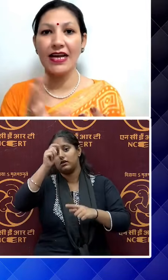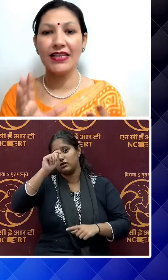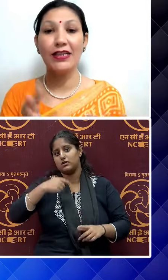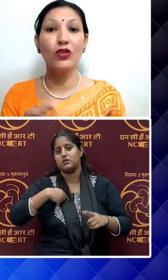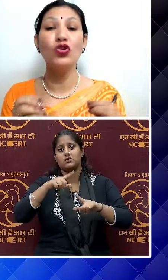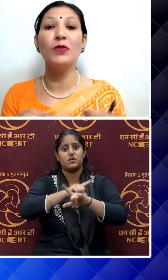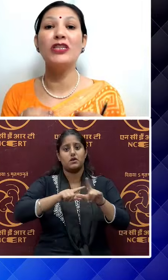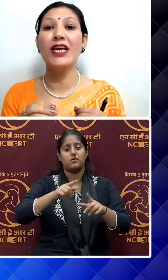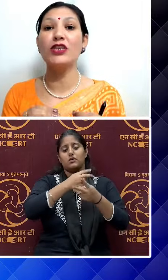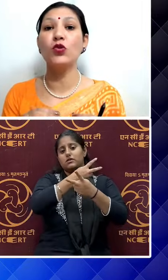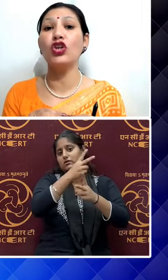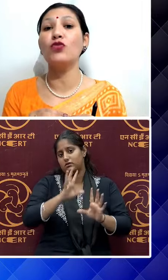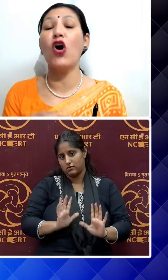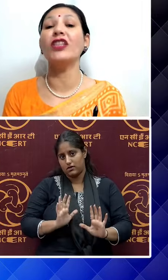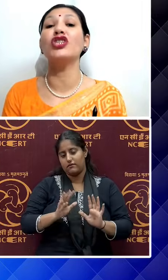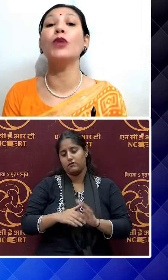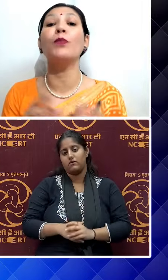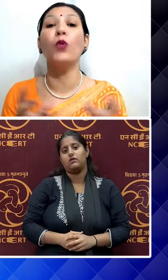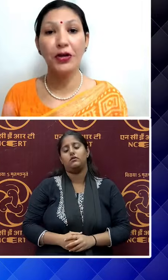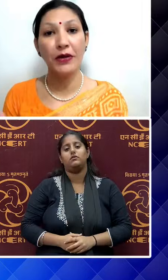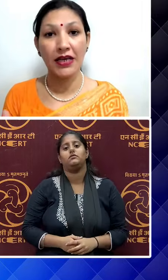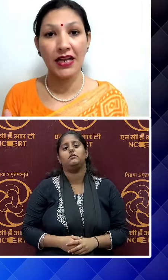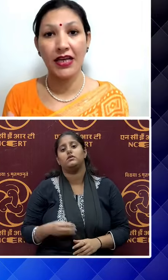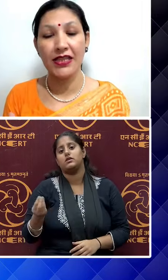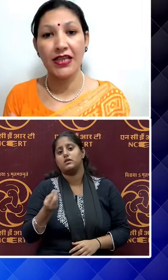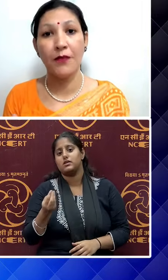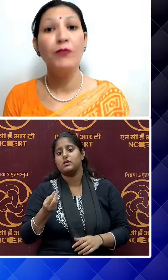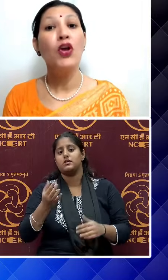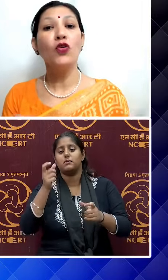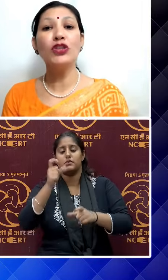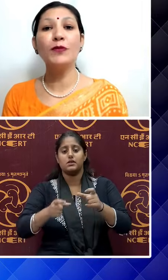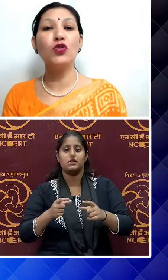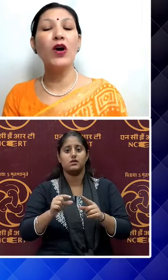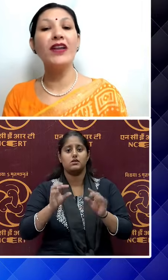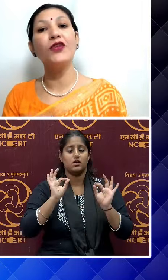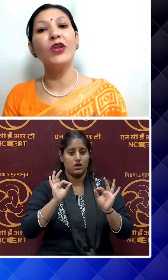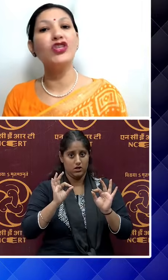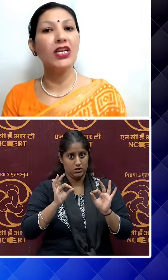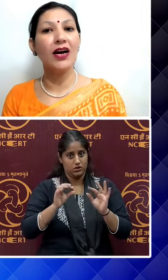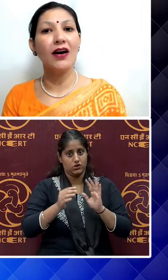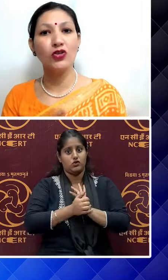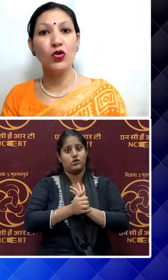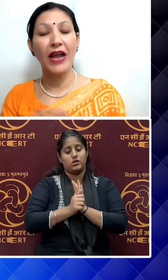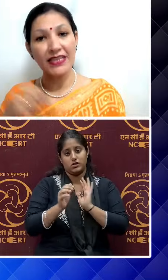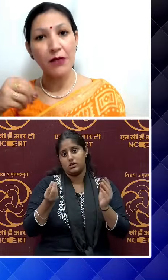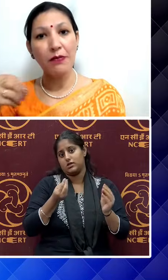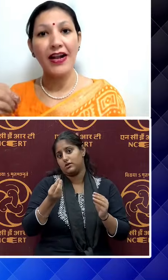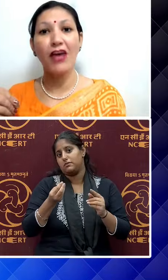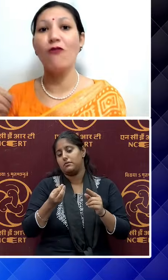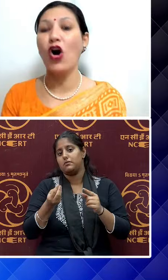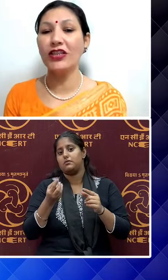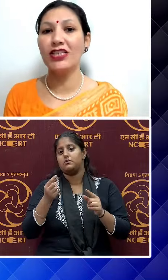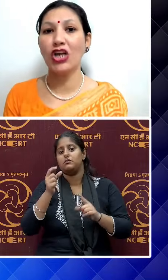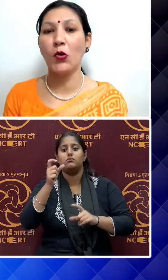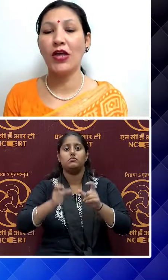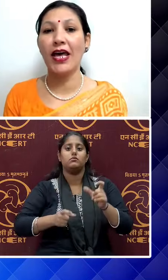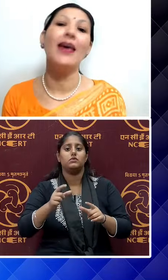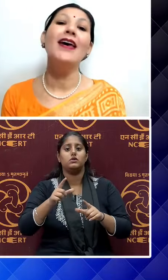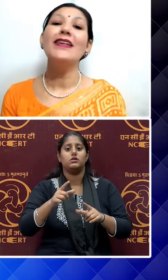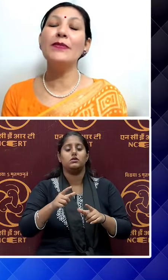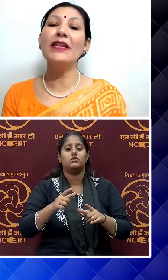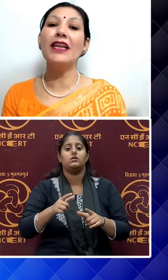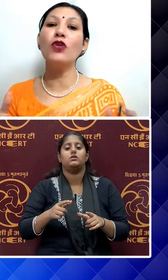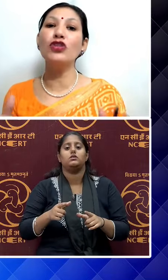लैंग्वेजेस आर देयर. तो कुछ बच्चे ऐसे होते हैं जो बहुत अच्छे पोइट बनकर निकलते हैं, कुछ बच्चों का लिटरेचर का जो राइटिंग पार्ट है बहुत अच्छा होता